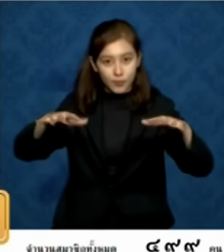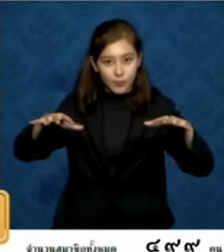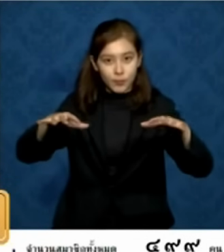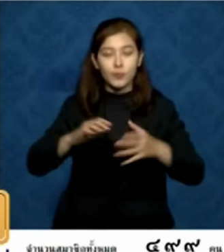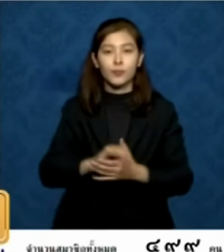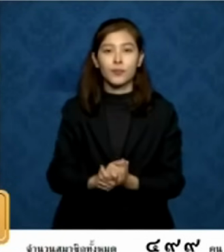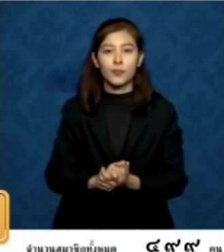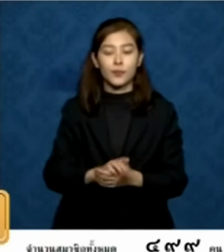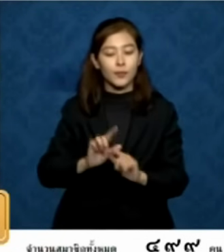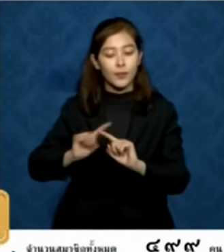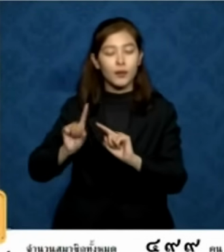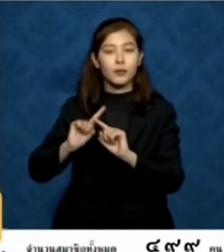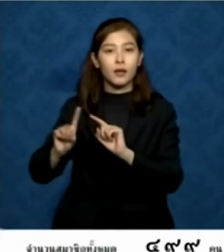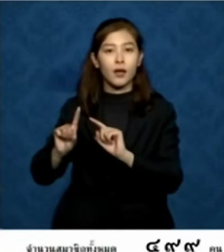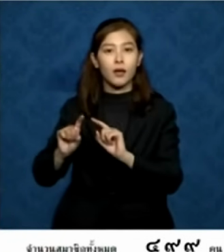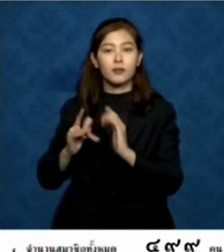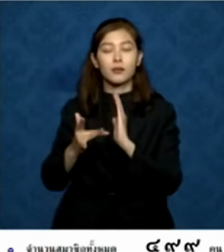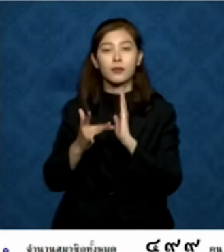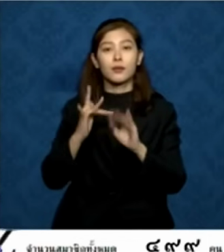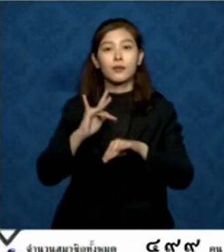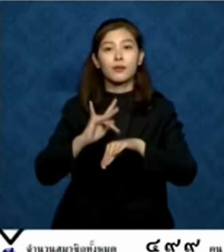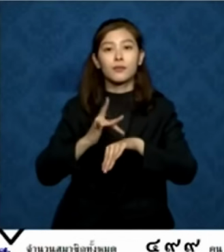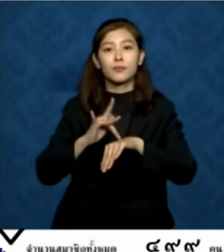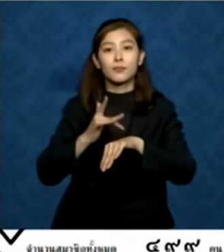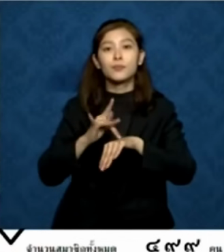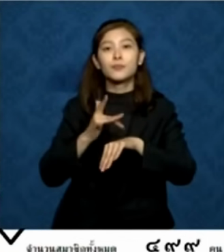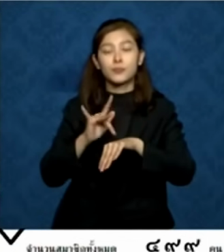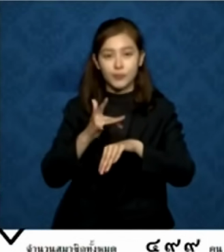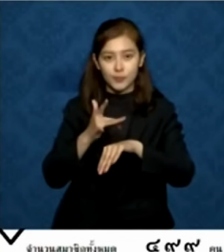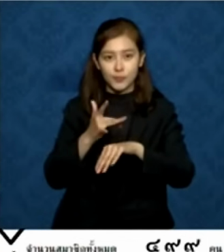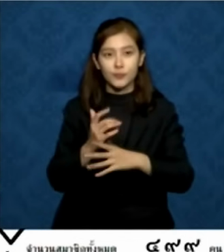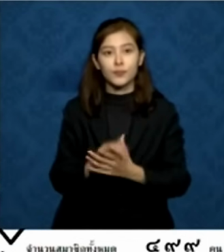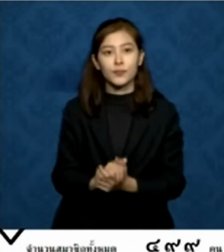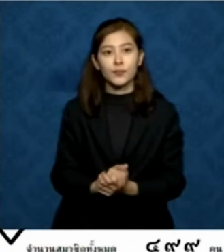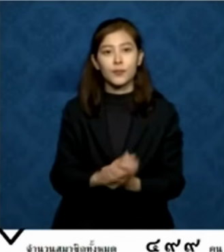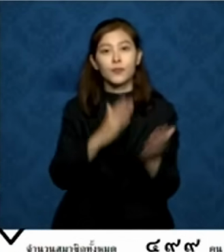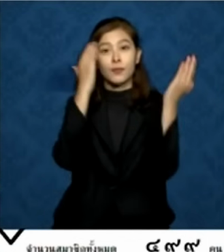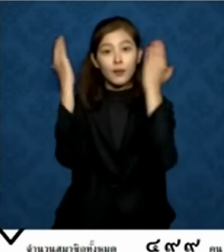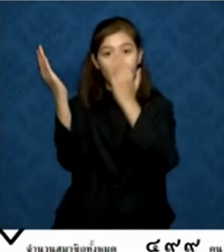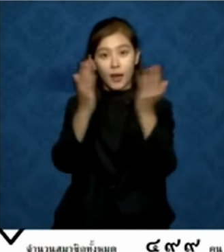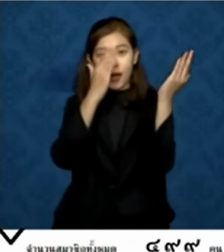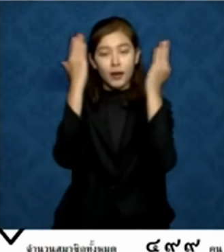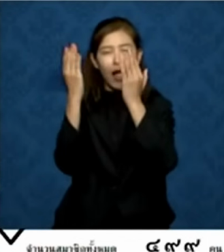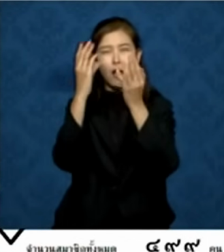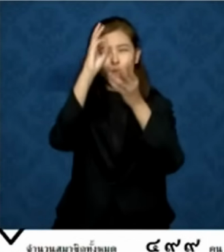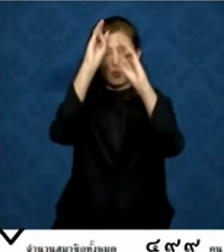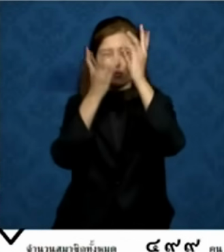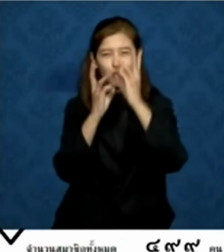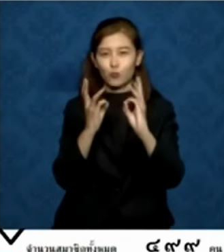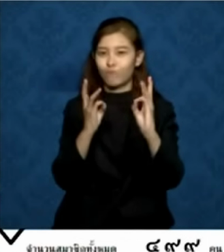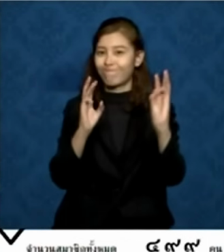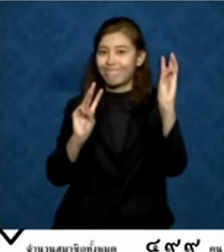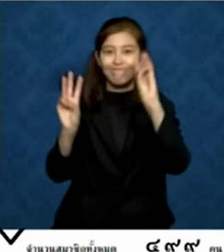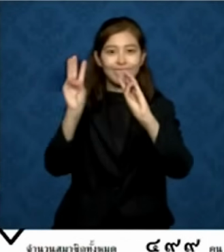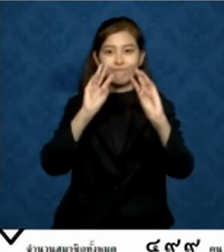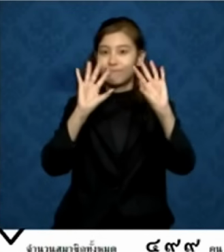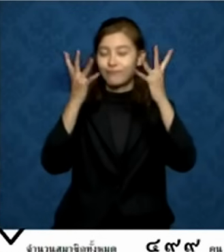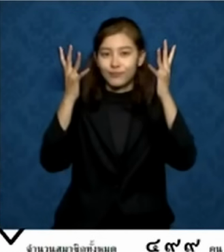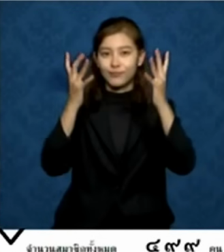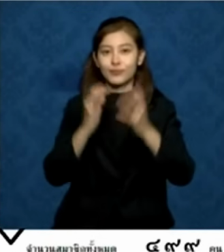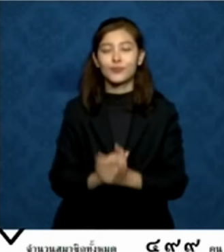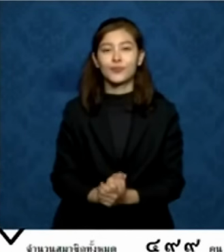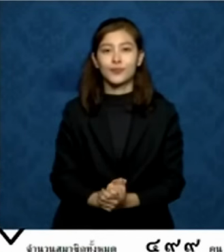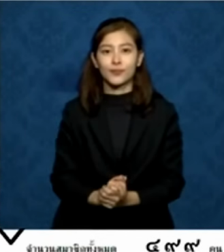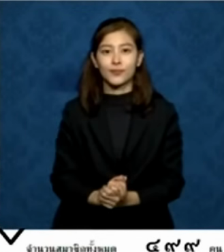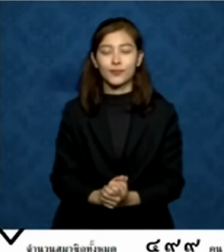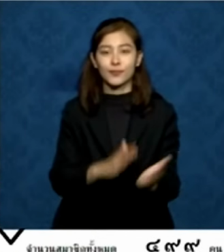ซึ่งเป็นสินทรัพย์ทางธรรมชาติของประเทศอากาศจะต้องสะอาดฝุ่นพิษจะต้องได้รับการแ